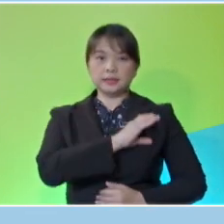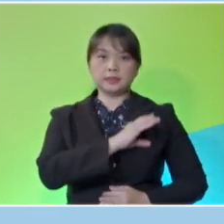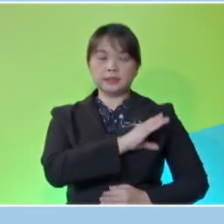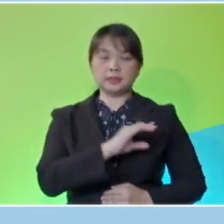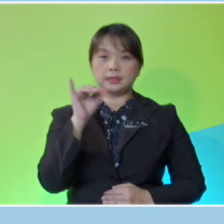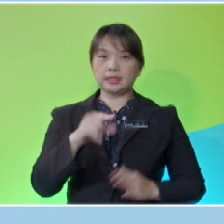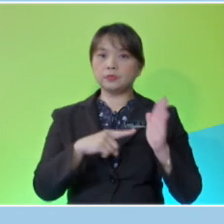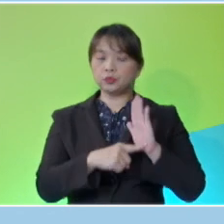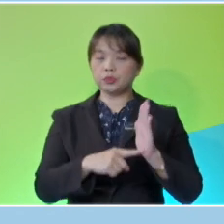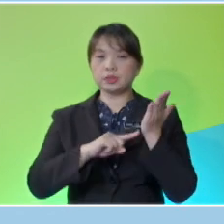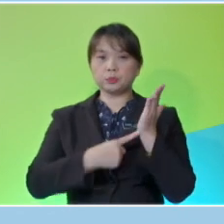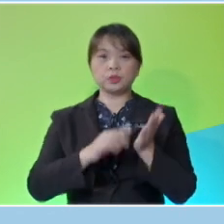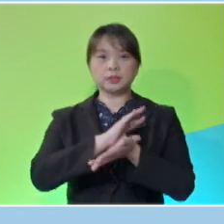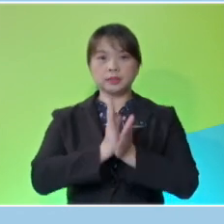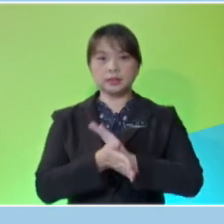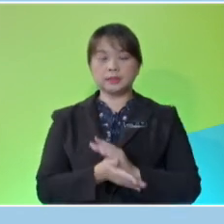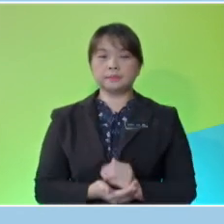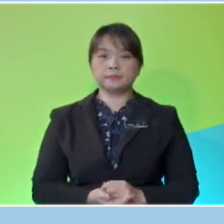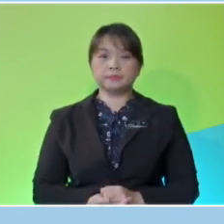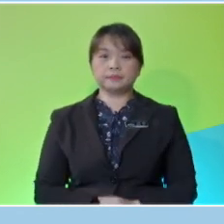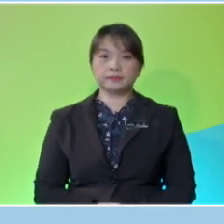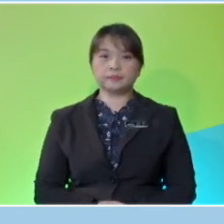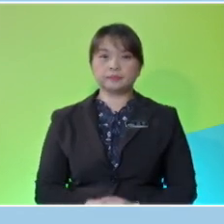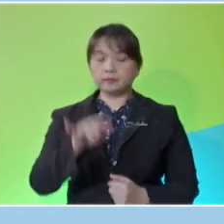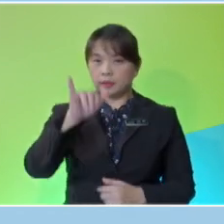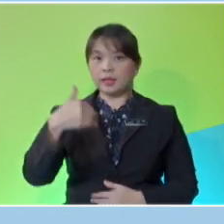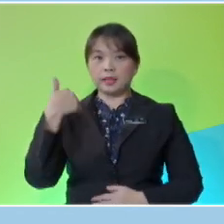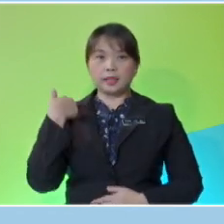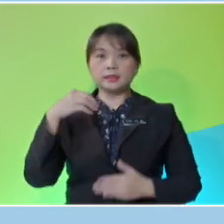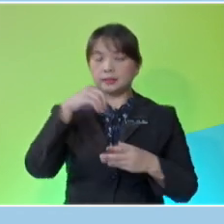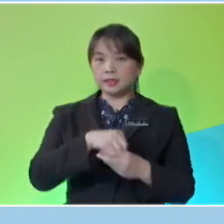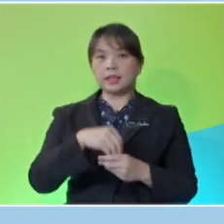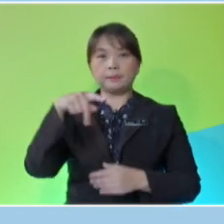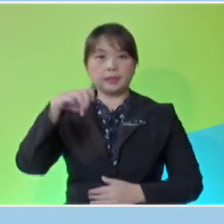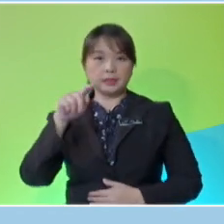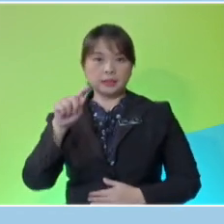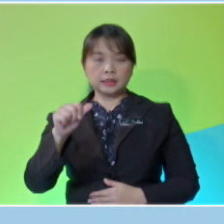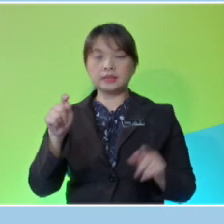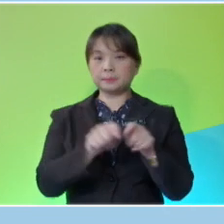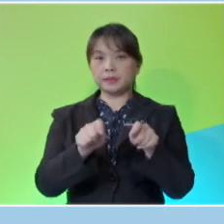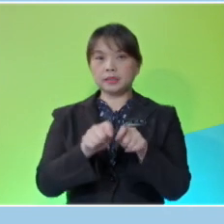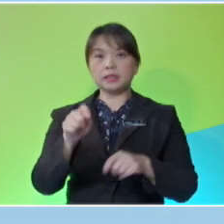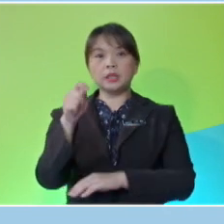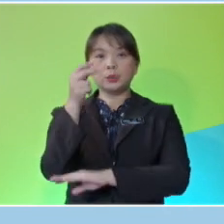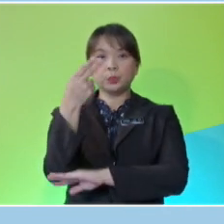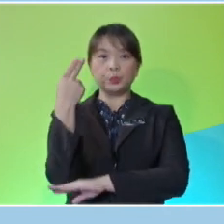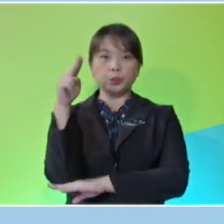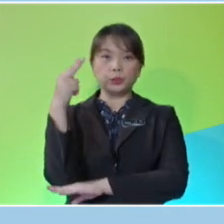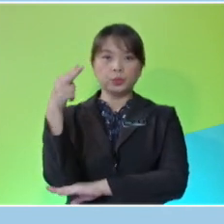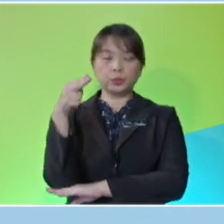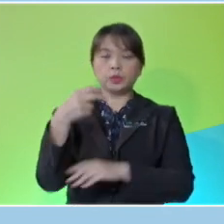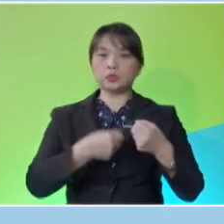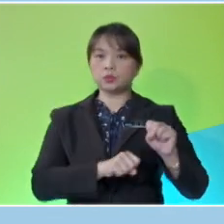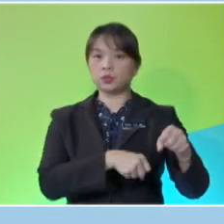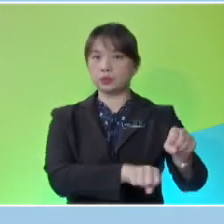semula jadi oke iya adalah ciri-ciri semula jadi yang terdapat di dalam peta Contohnya seperti Hutan sungai pantai